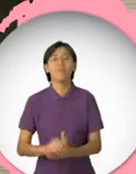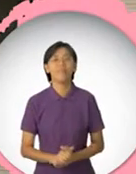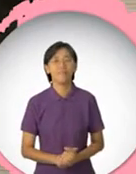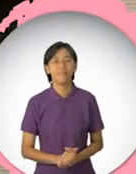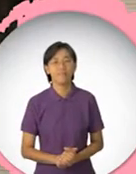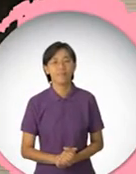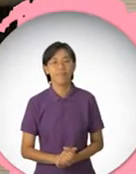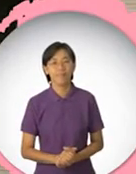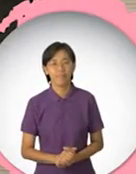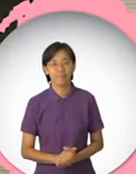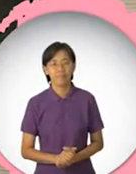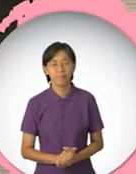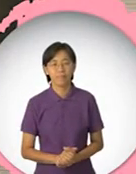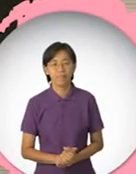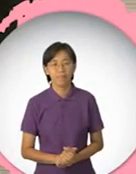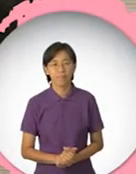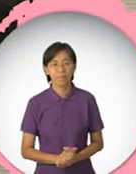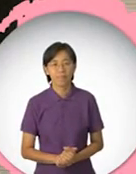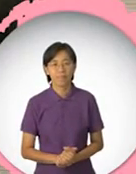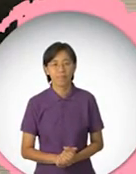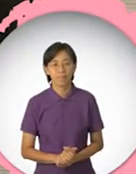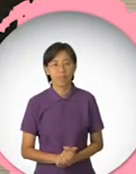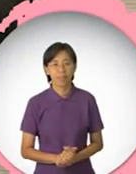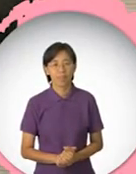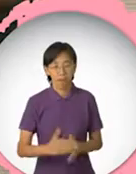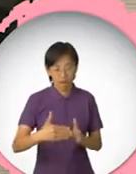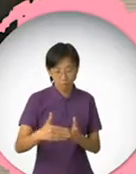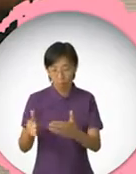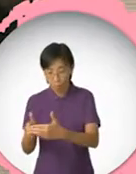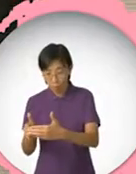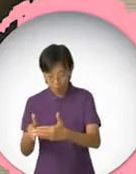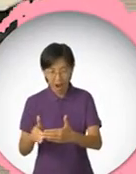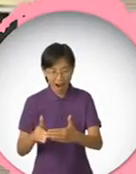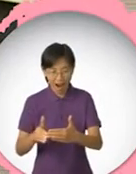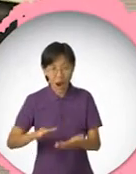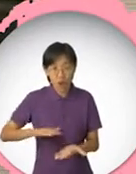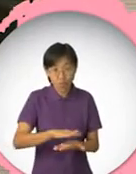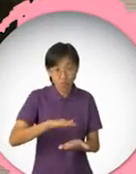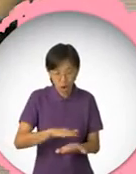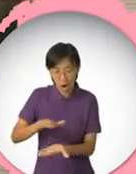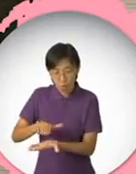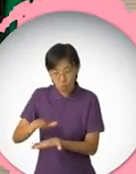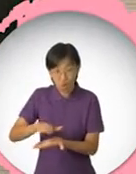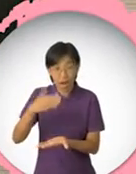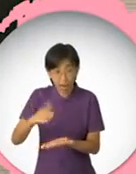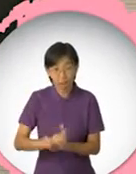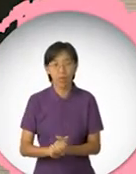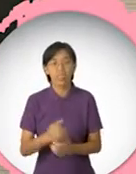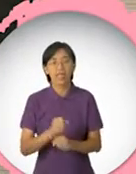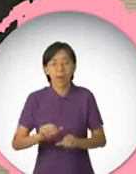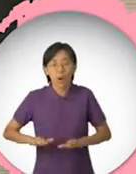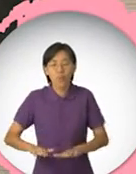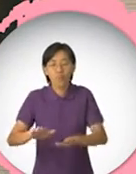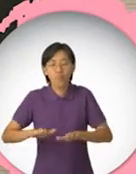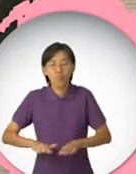ผม นะคะจากนั้นเนี่ยพอเราเข้าทั้ง2มุมแล้วเราก็ไล่ไปจนกระทั่งส่วนผ